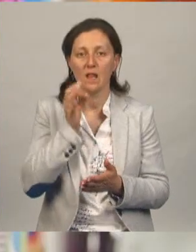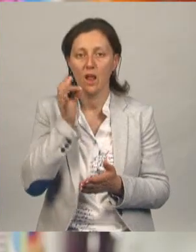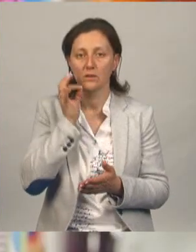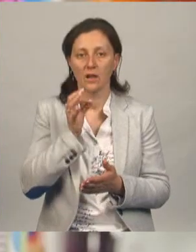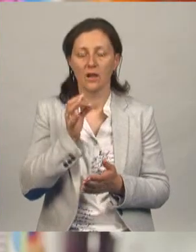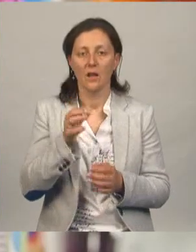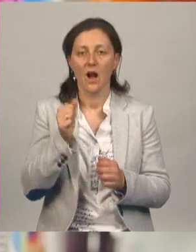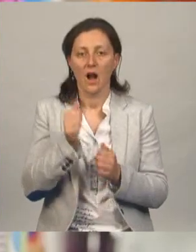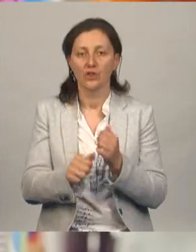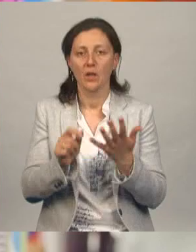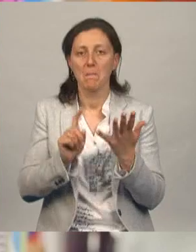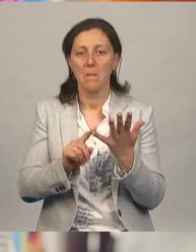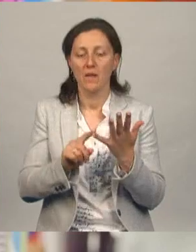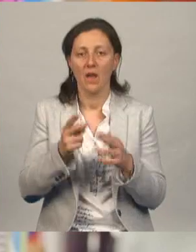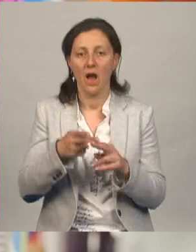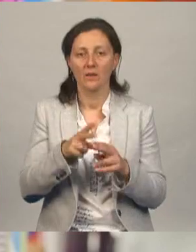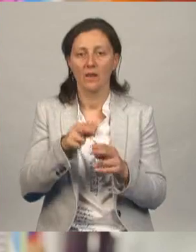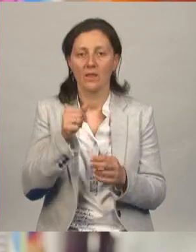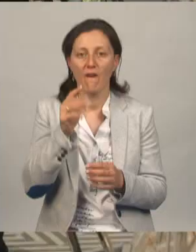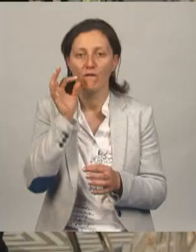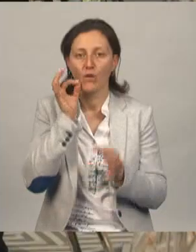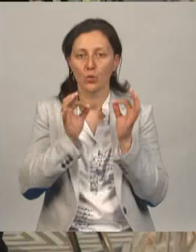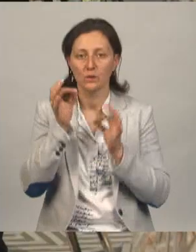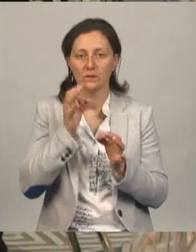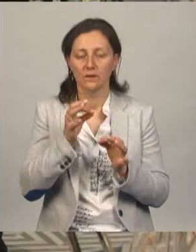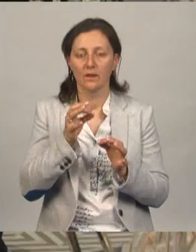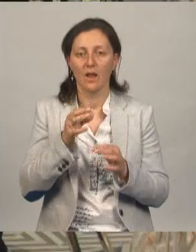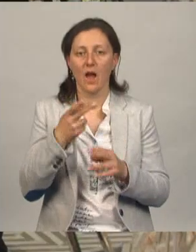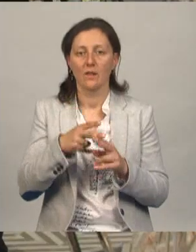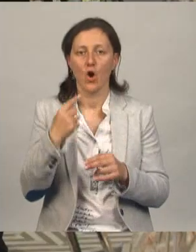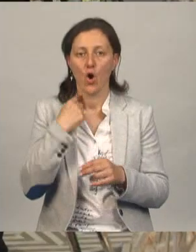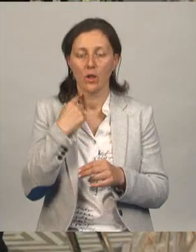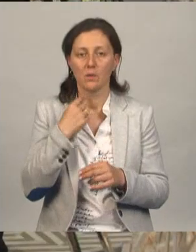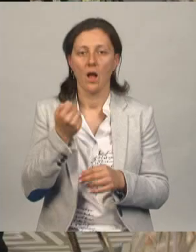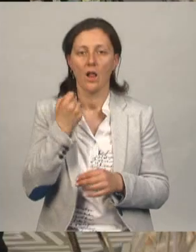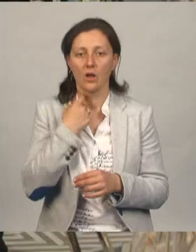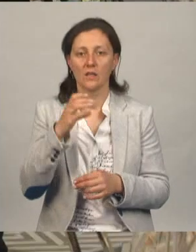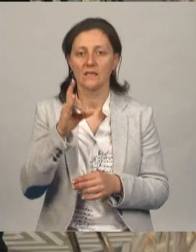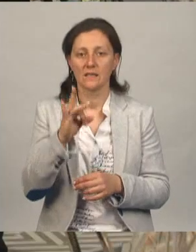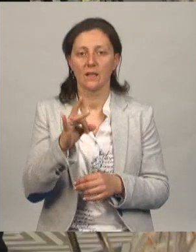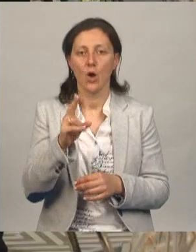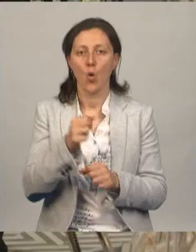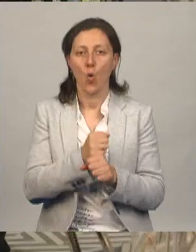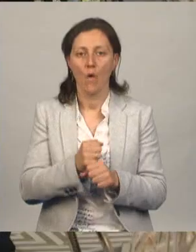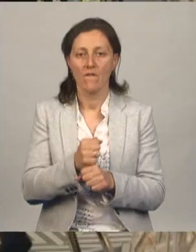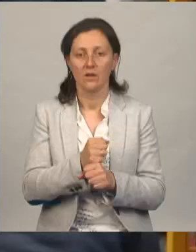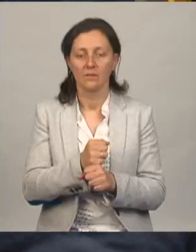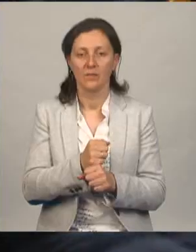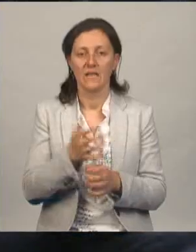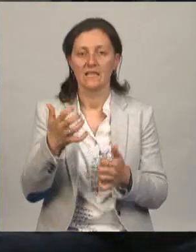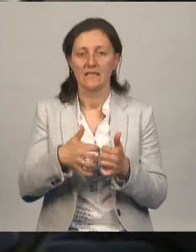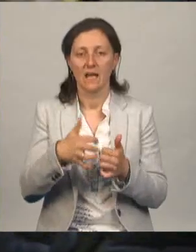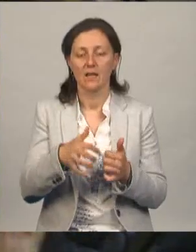пятая кражи приходится на кондитерские изделия также популярной колбасы алкоголь сыры и кофе средняя сумма